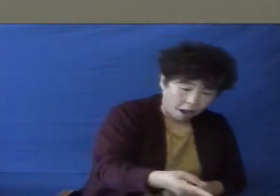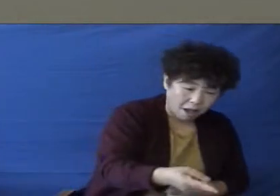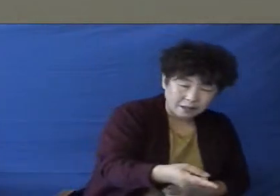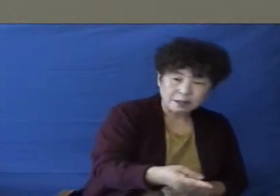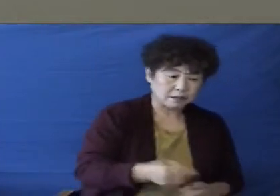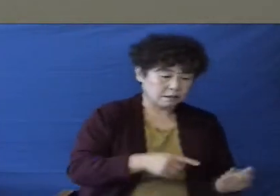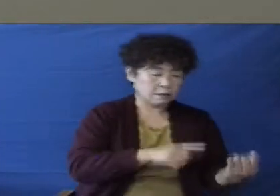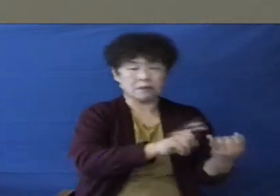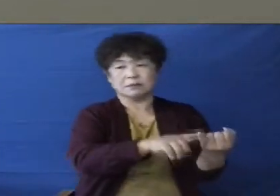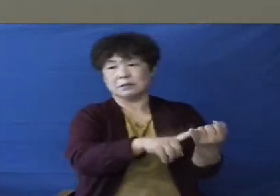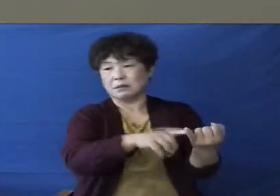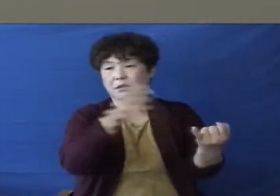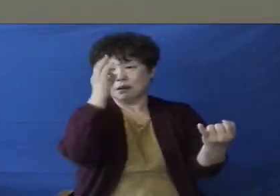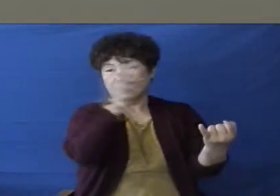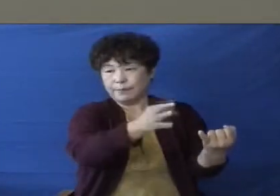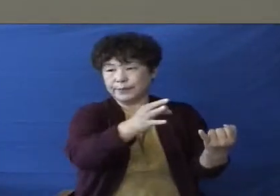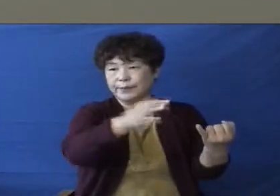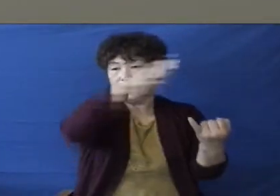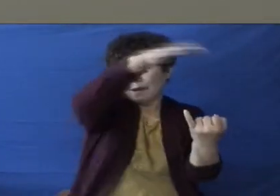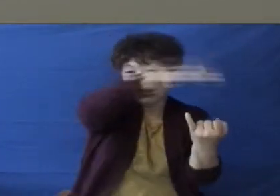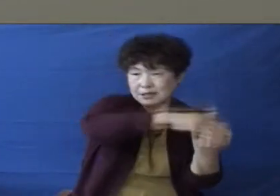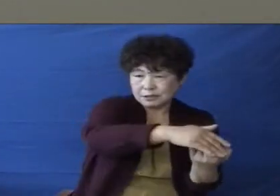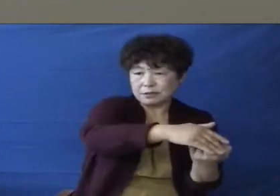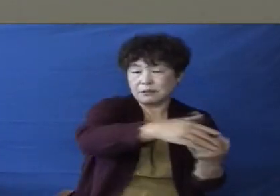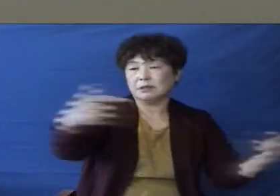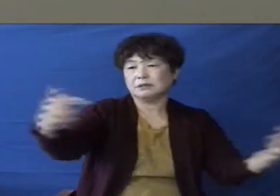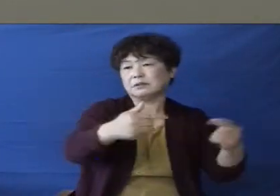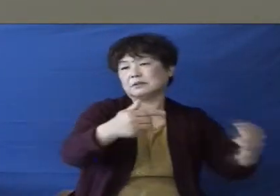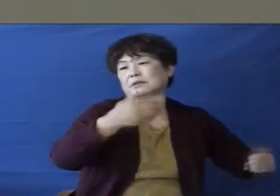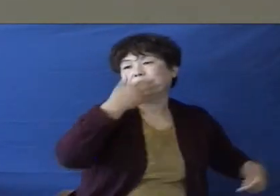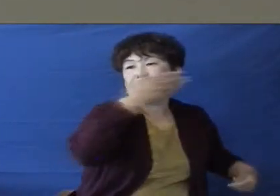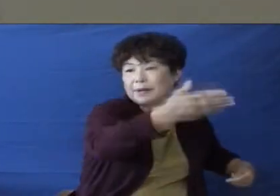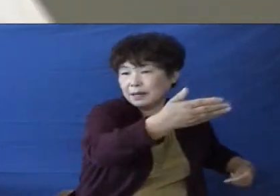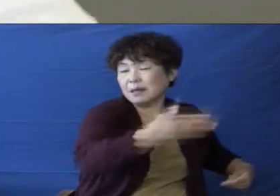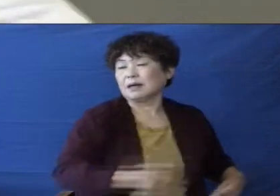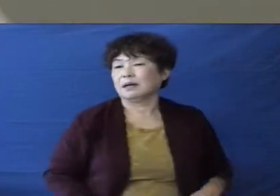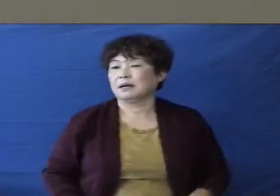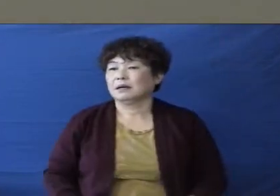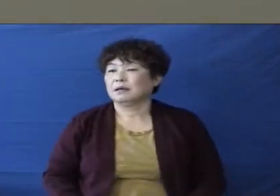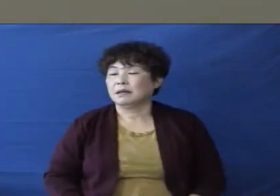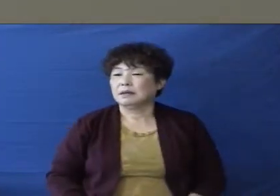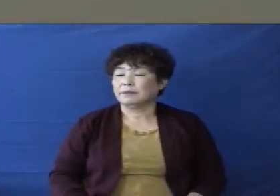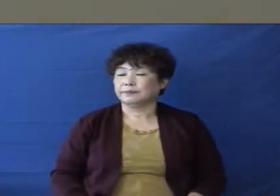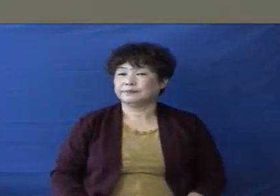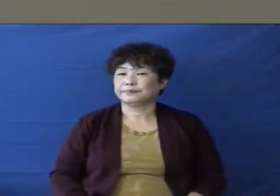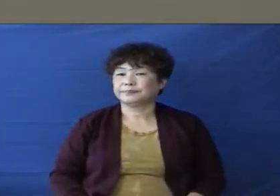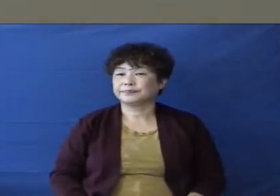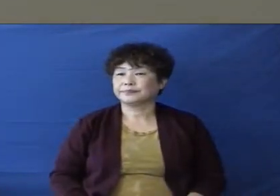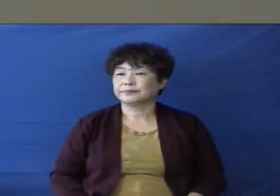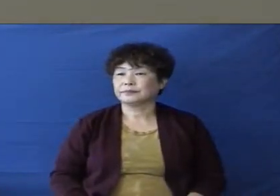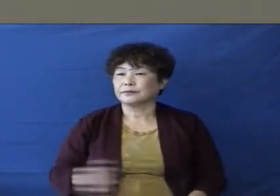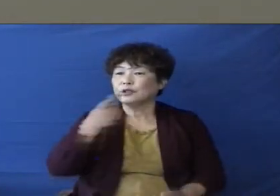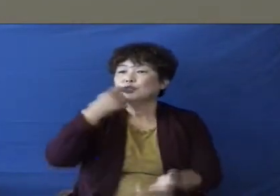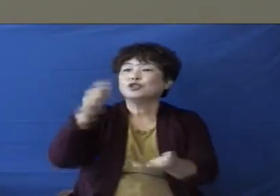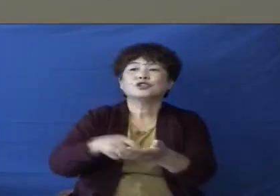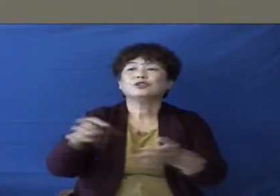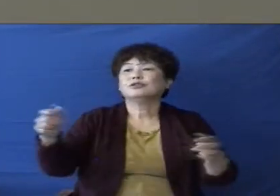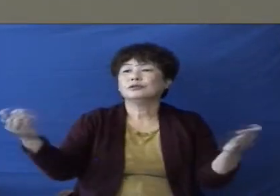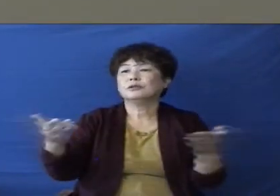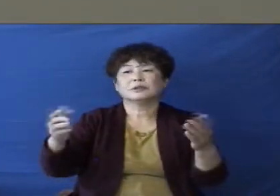하시고 고쳐 주셔서 수 있었던 겁니다 그러면 여러분 이게 쉬운일이 아니지